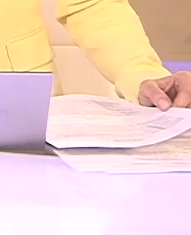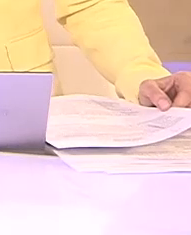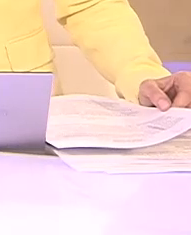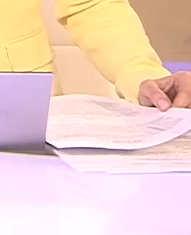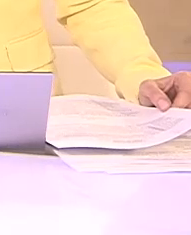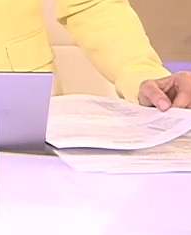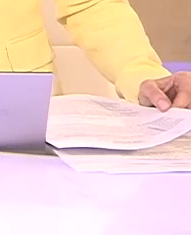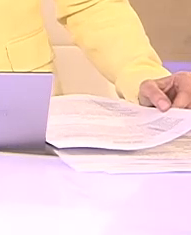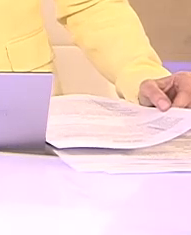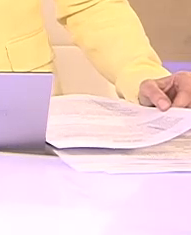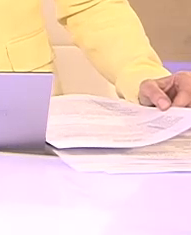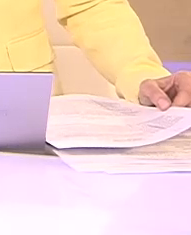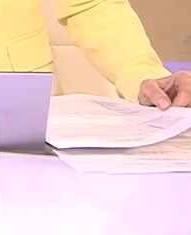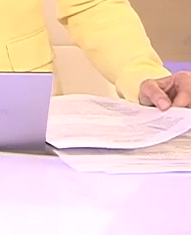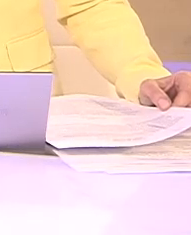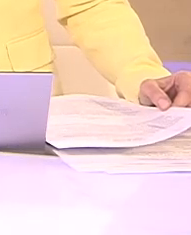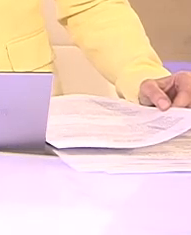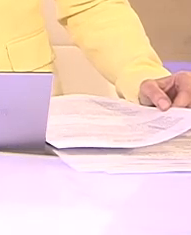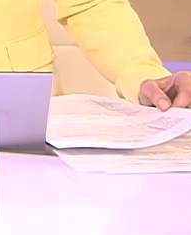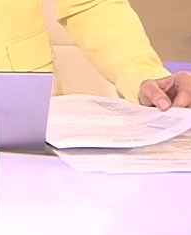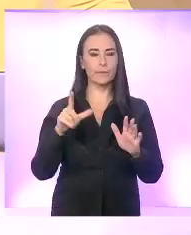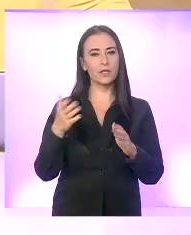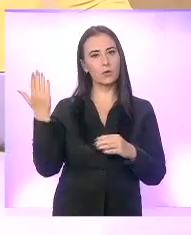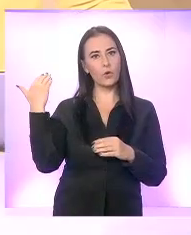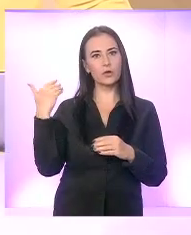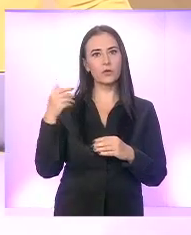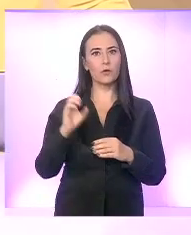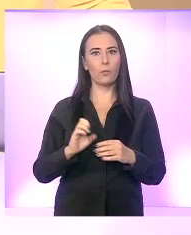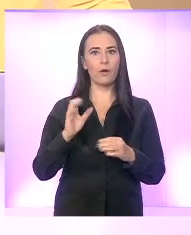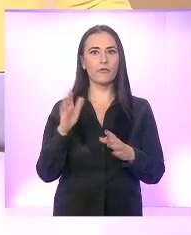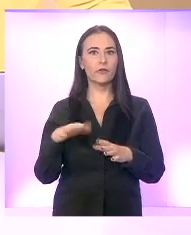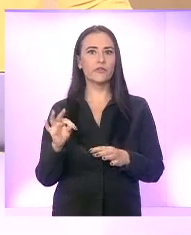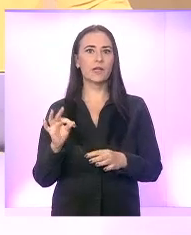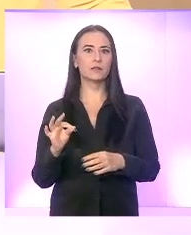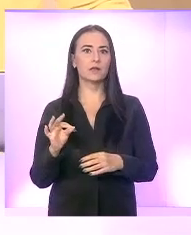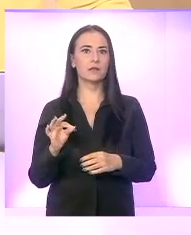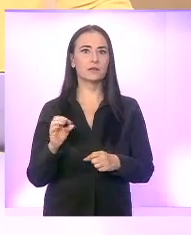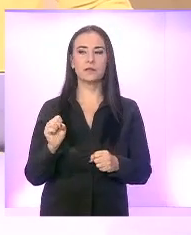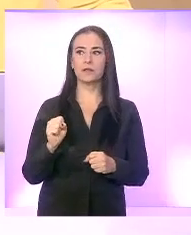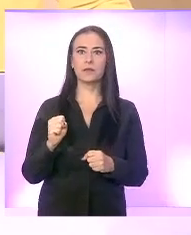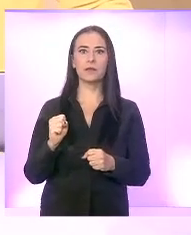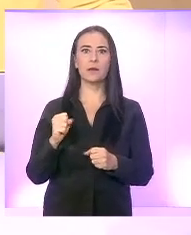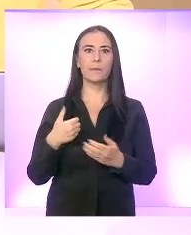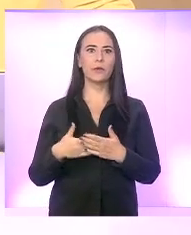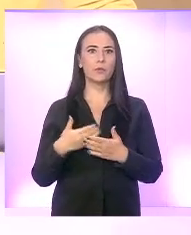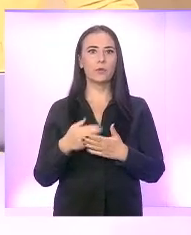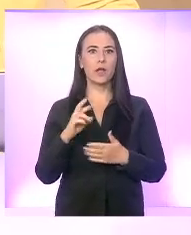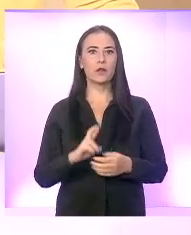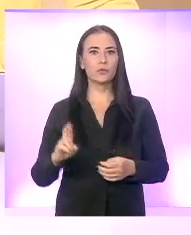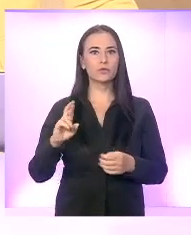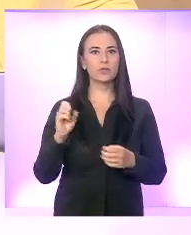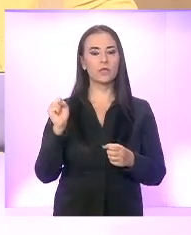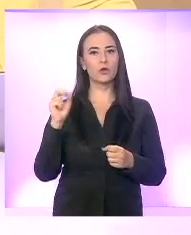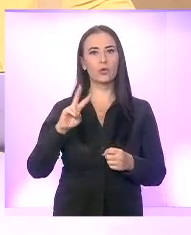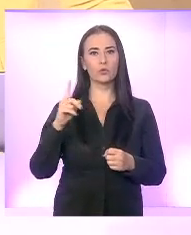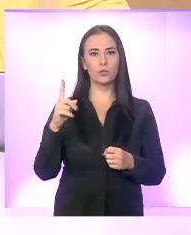rețea. Din 2007 încoace, banii europeni au finanțat șantierele pentru readucerea în secolul 21 a circa 500 de kilometri